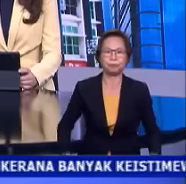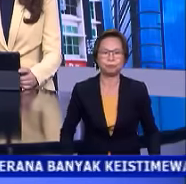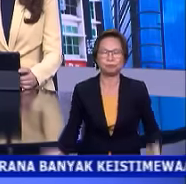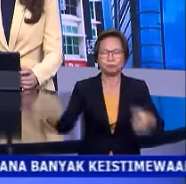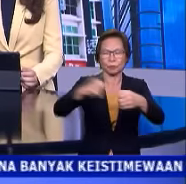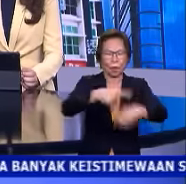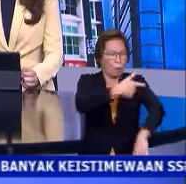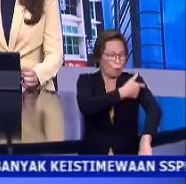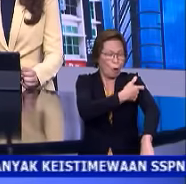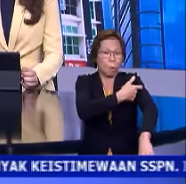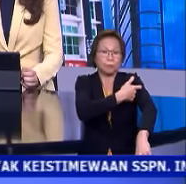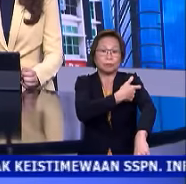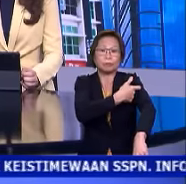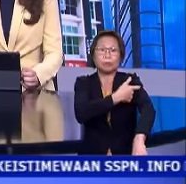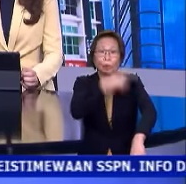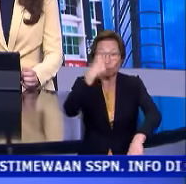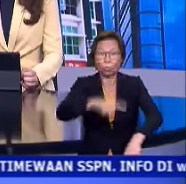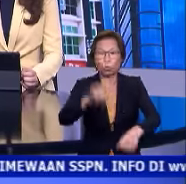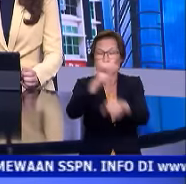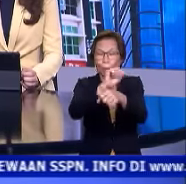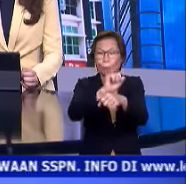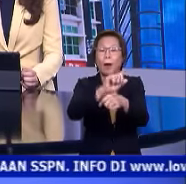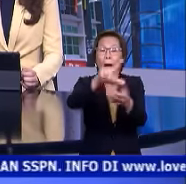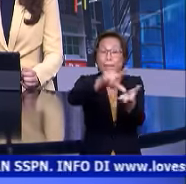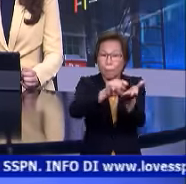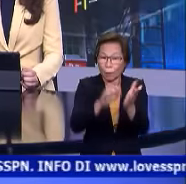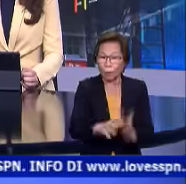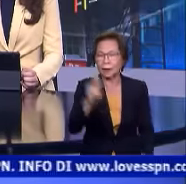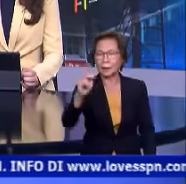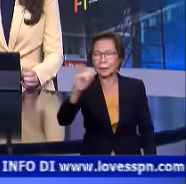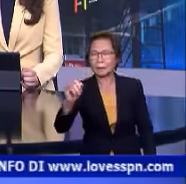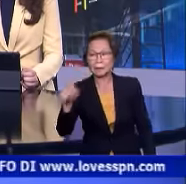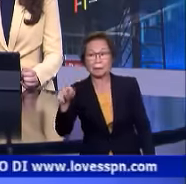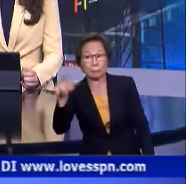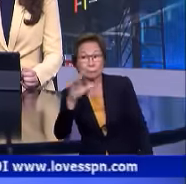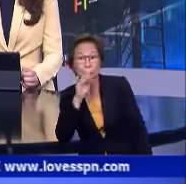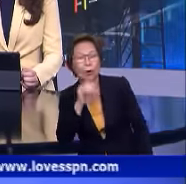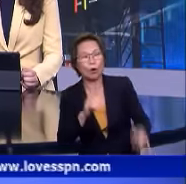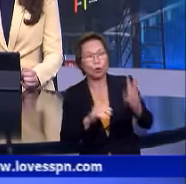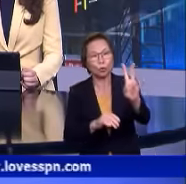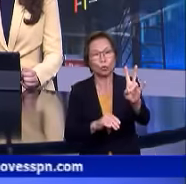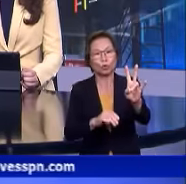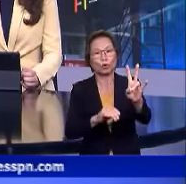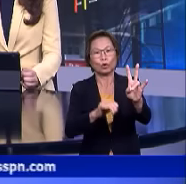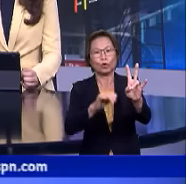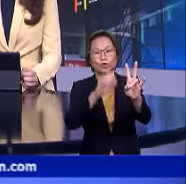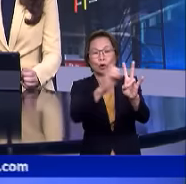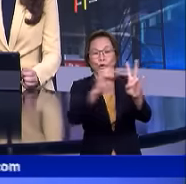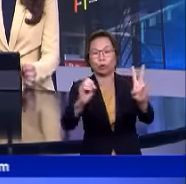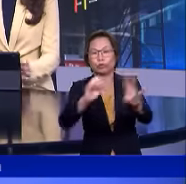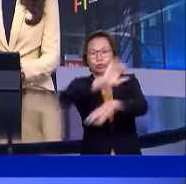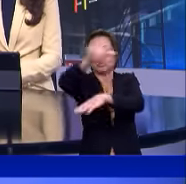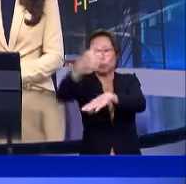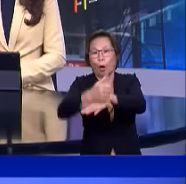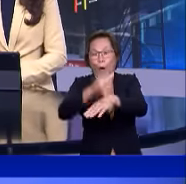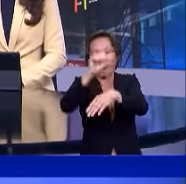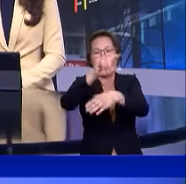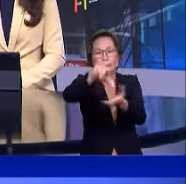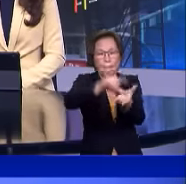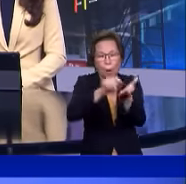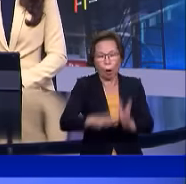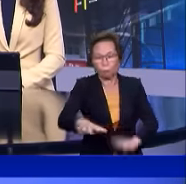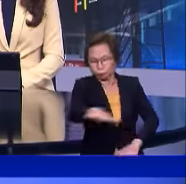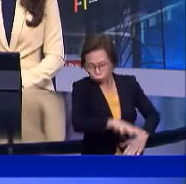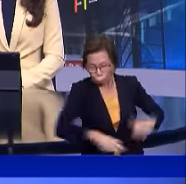Mengenai vaksinasi COVID-19 untuk petugas media, Khairi berkata 700 janji temu telah diberikan kepada petugas di